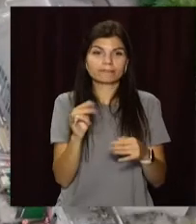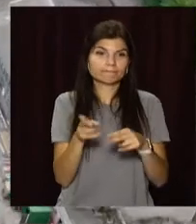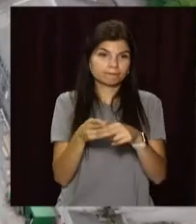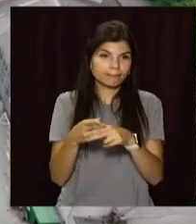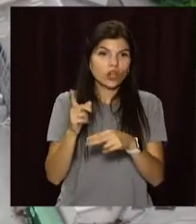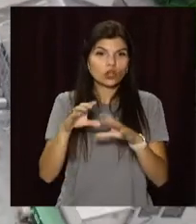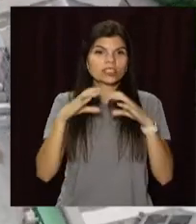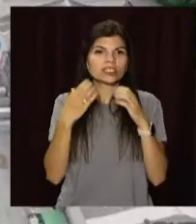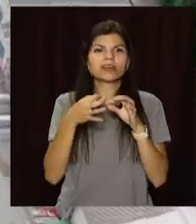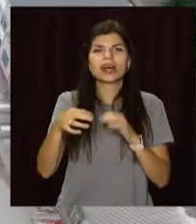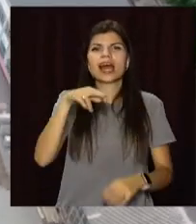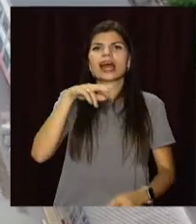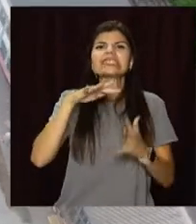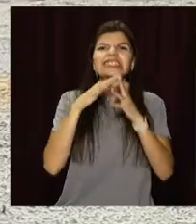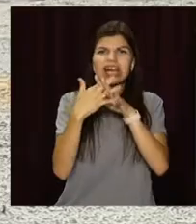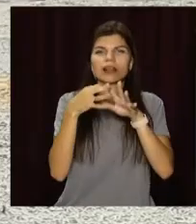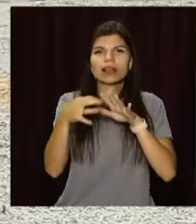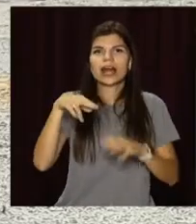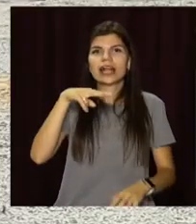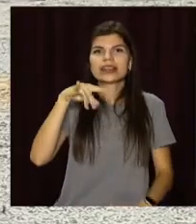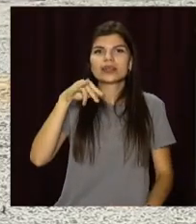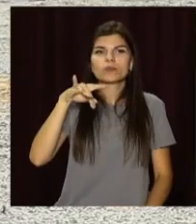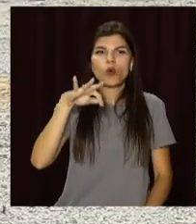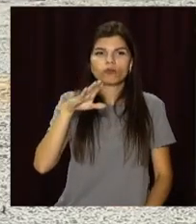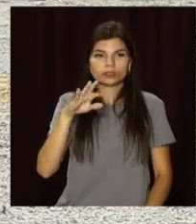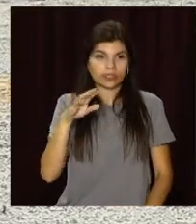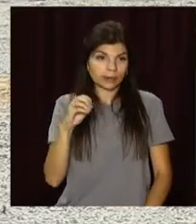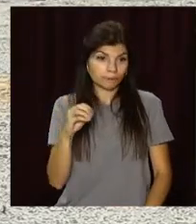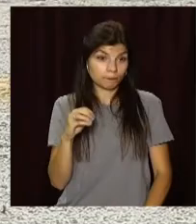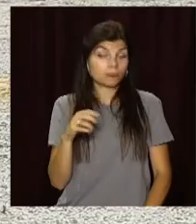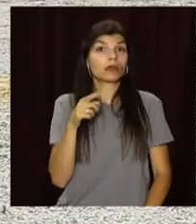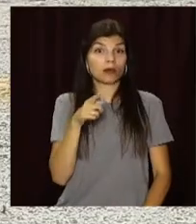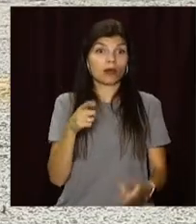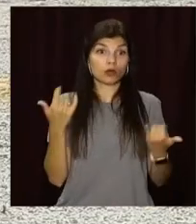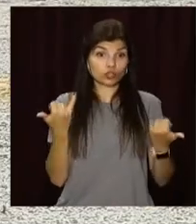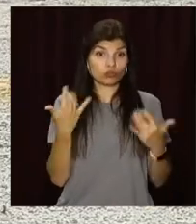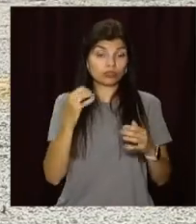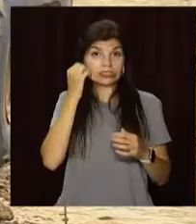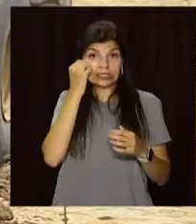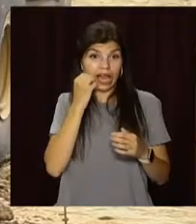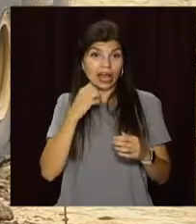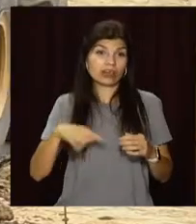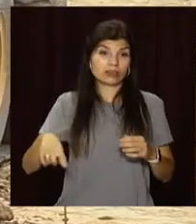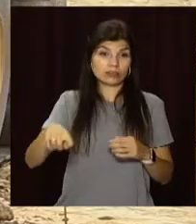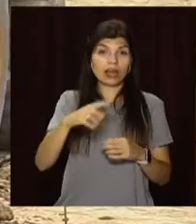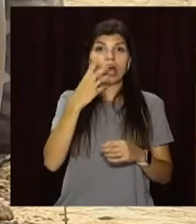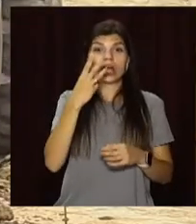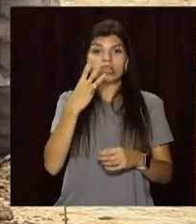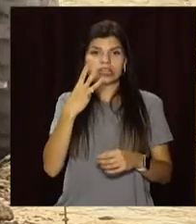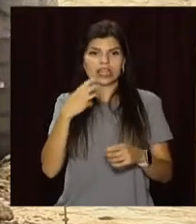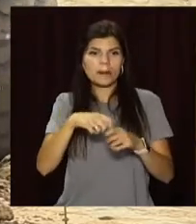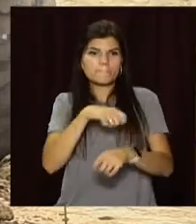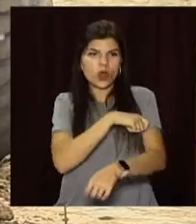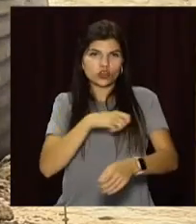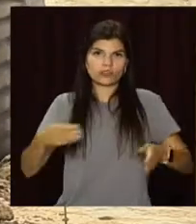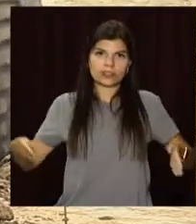і стадіон у селищі Дніпровському. Його фактично будують наново. Підрядники вже демонтували старі трибуни, облаштували 3-метрові підпірні